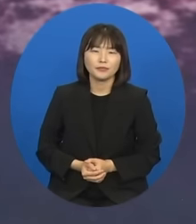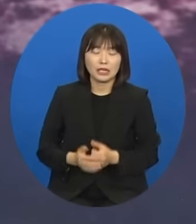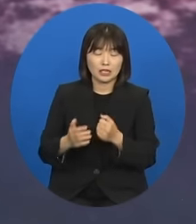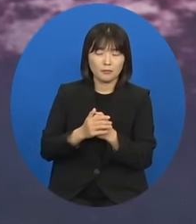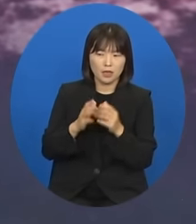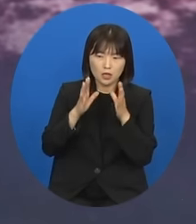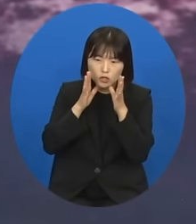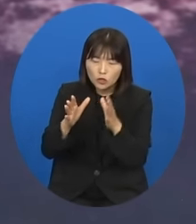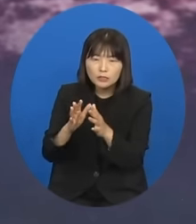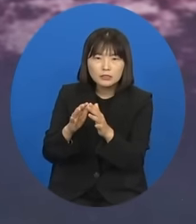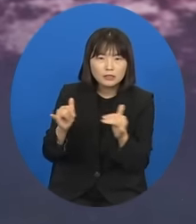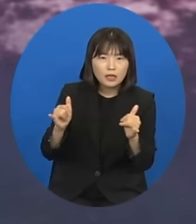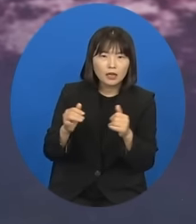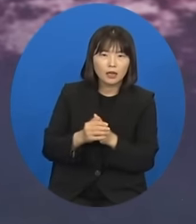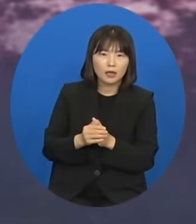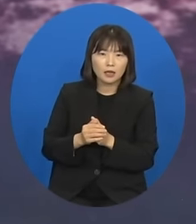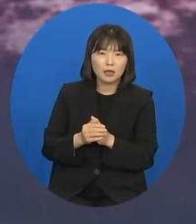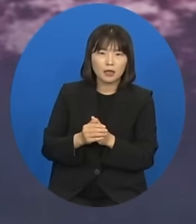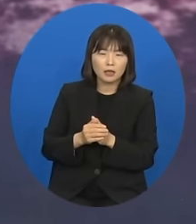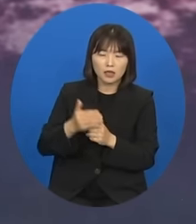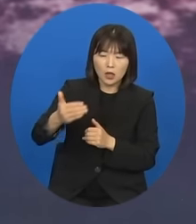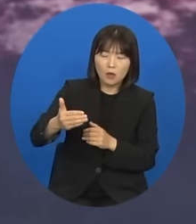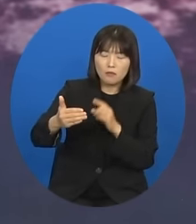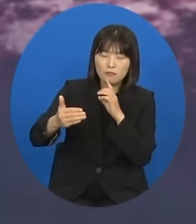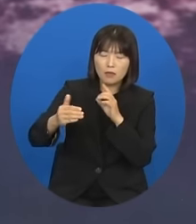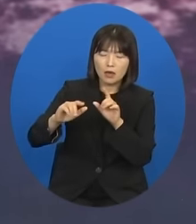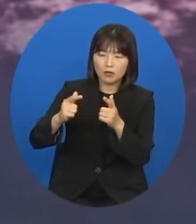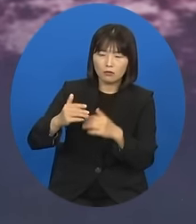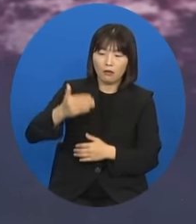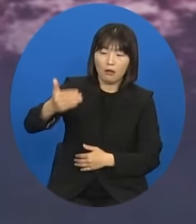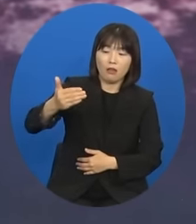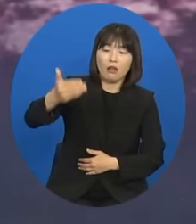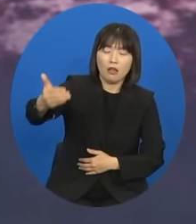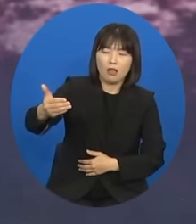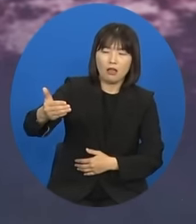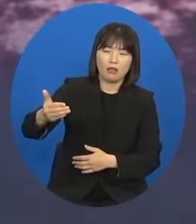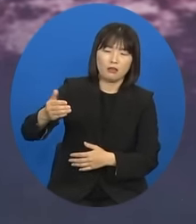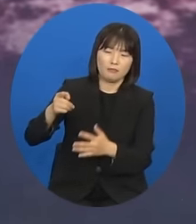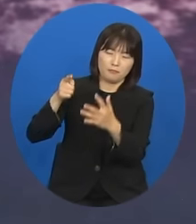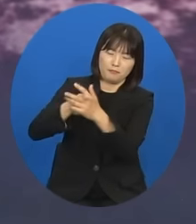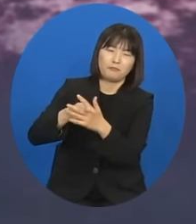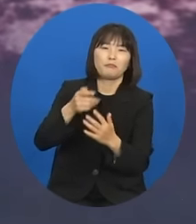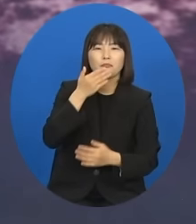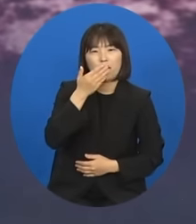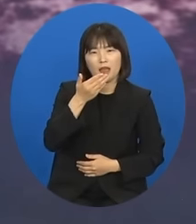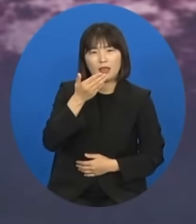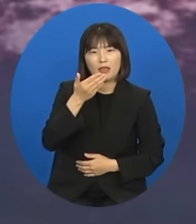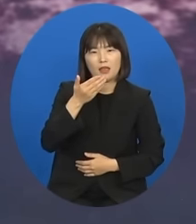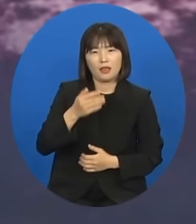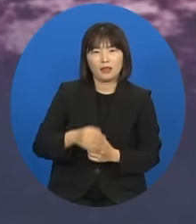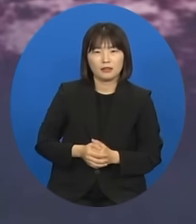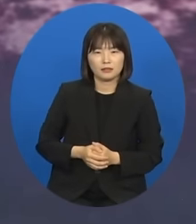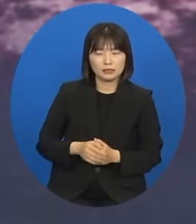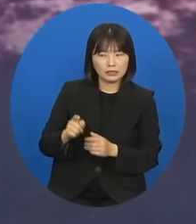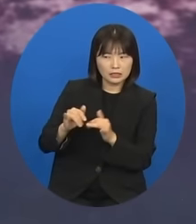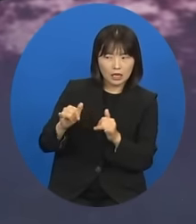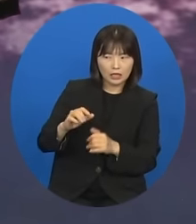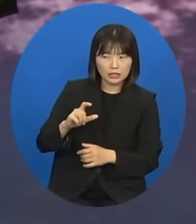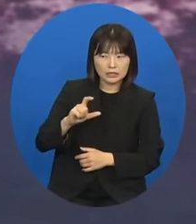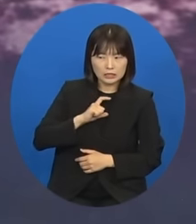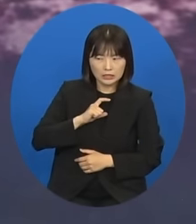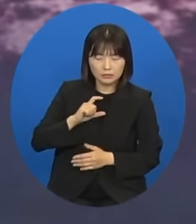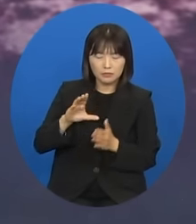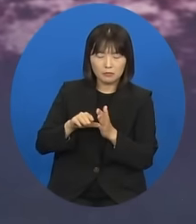자들은 몇 수를 앞서서 봅니다 속이기 위해서이 사람이 이런 의심을 하면 이렇게 답을